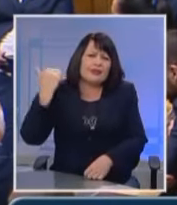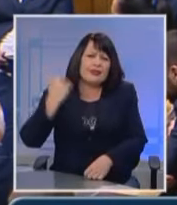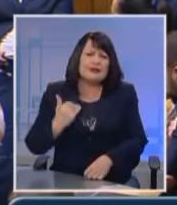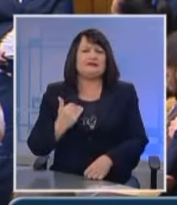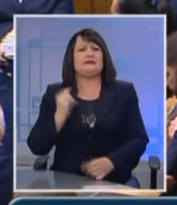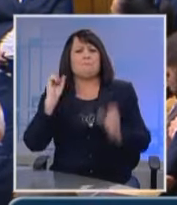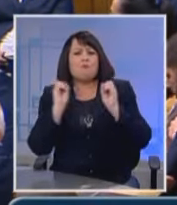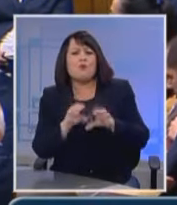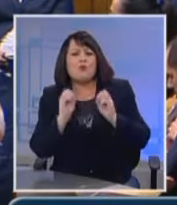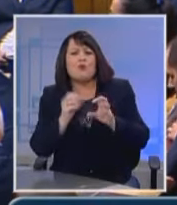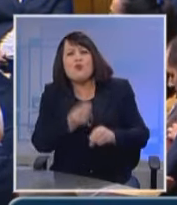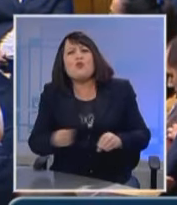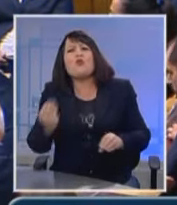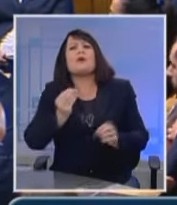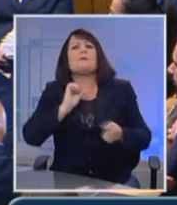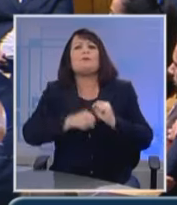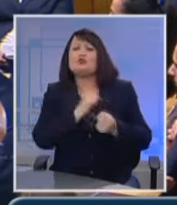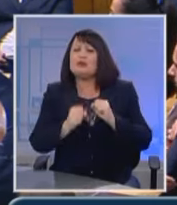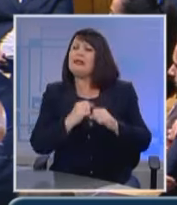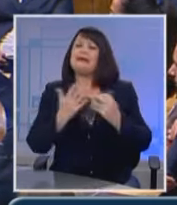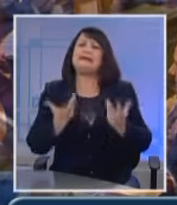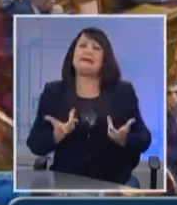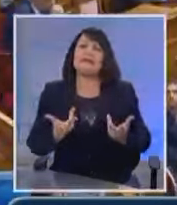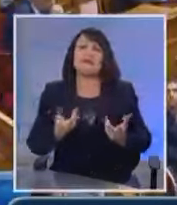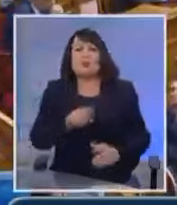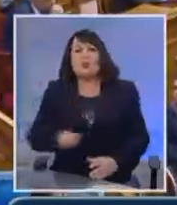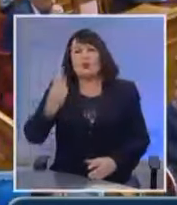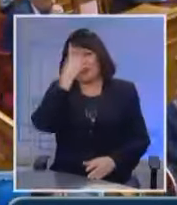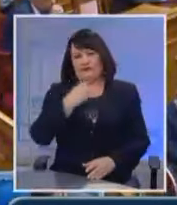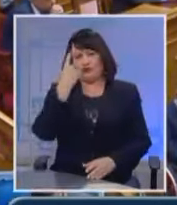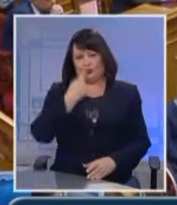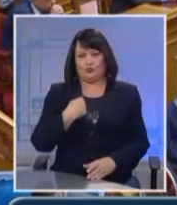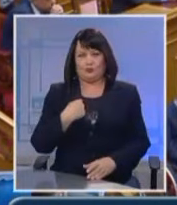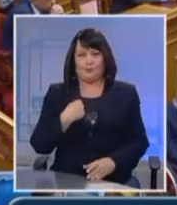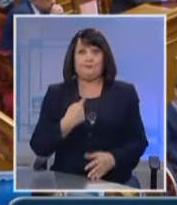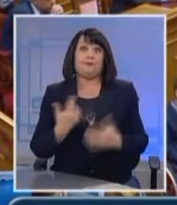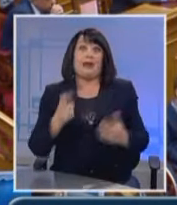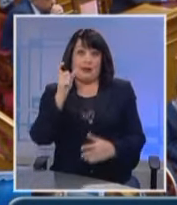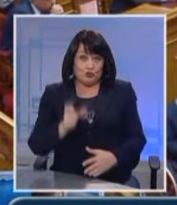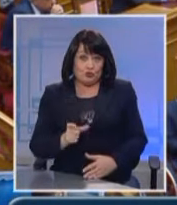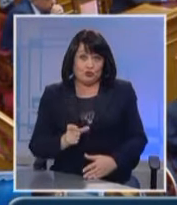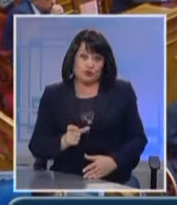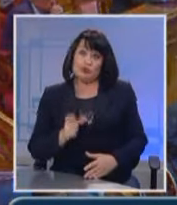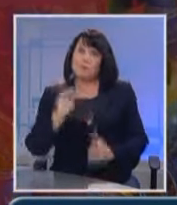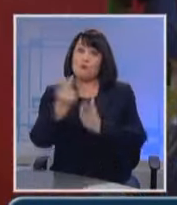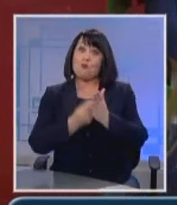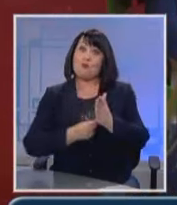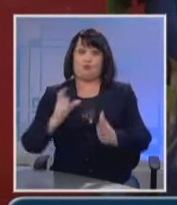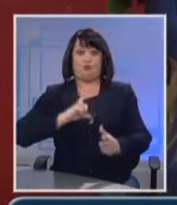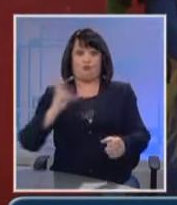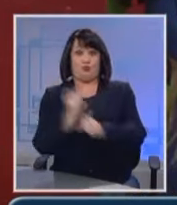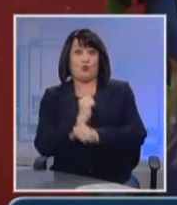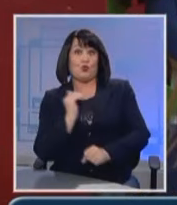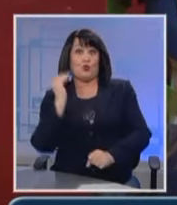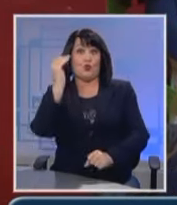κυρίως να προσπαθεί να ξεπερνά κάθε φορά τον εαυτό του. Δεν νοείται λοιπόν κάποιος ο οποίος είναι πρωταθλητής υψηλού